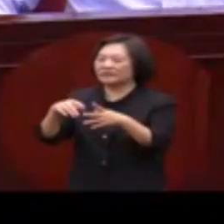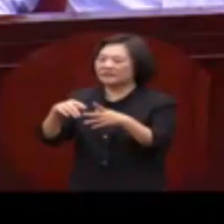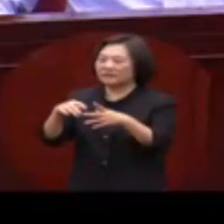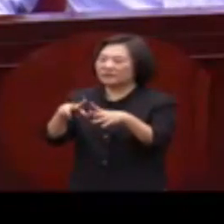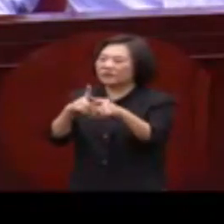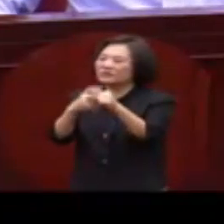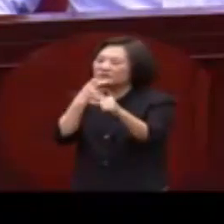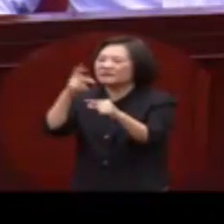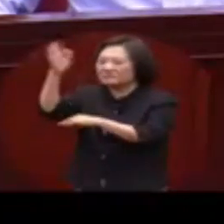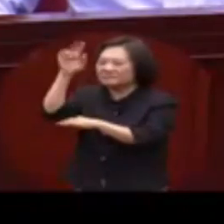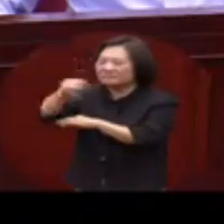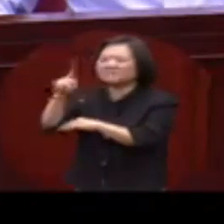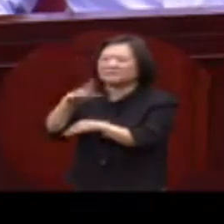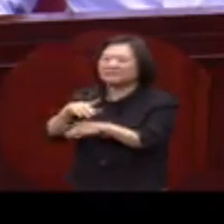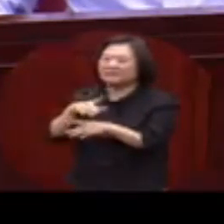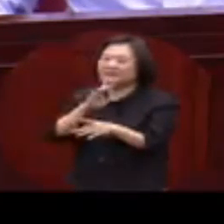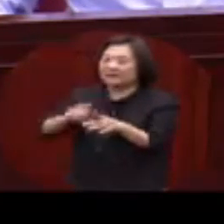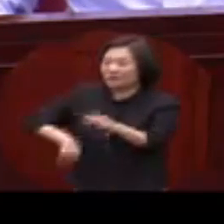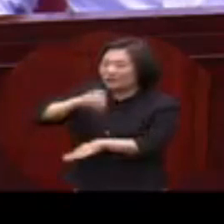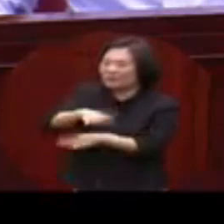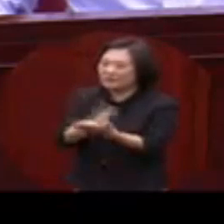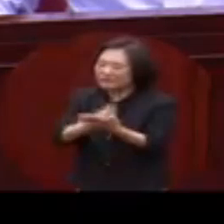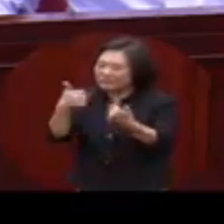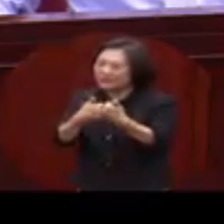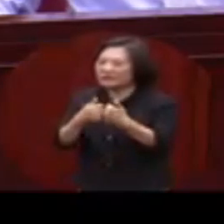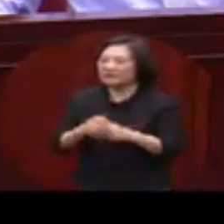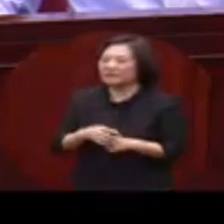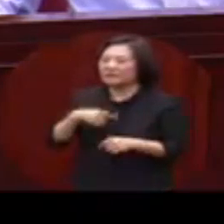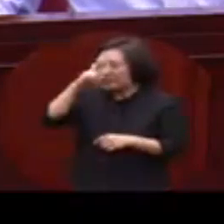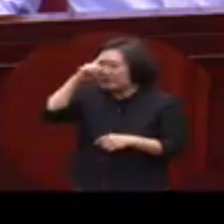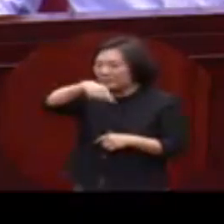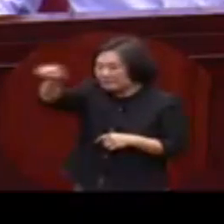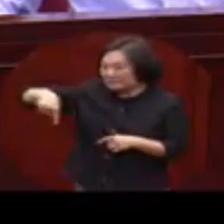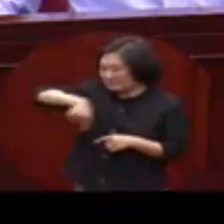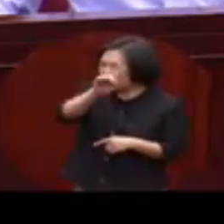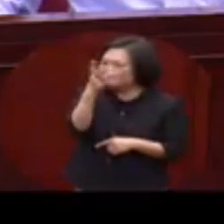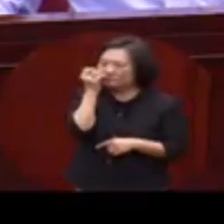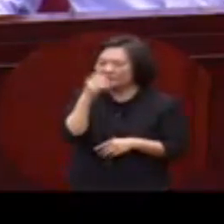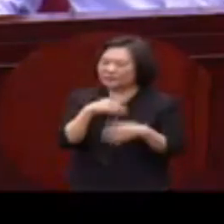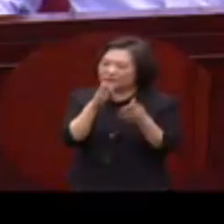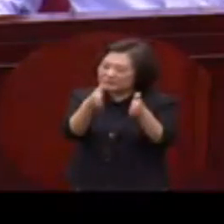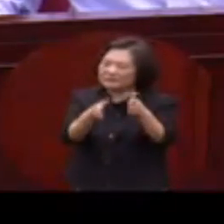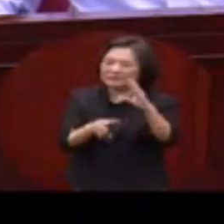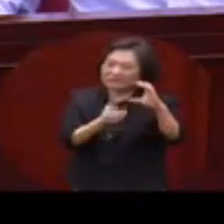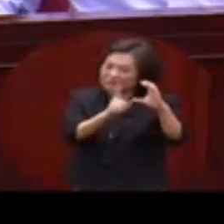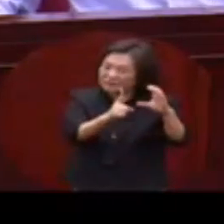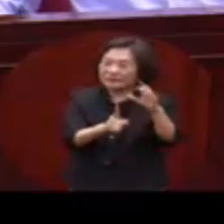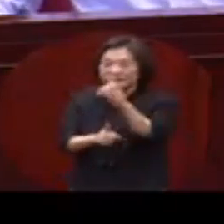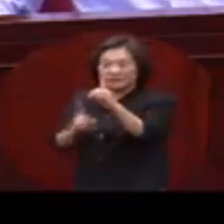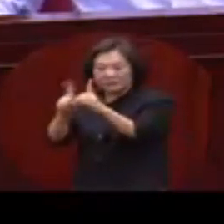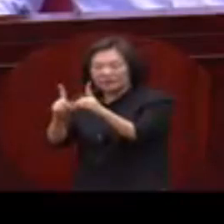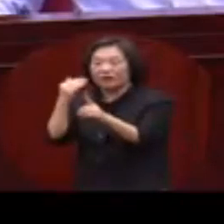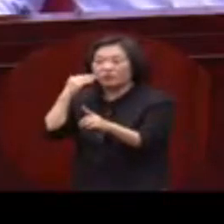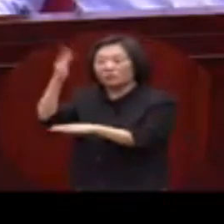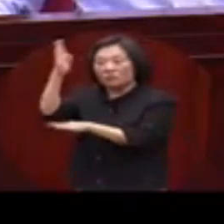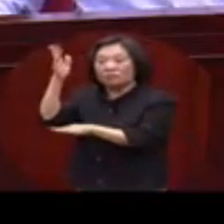事实上，我也要求彭副市长代表台北市政府到经济部去谈。我对西万地万的态度是这样：你过就过，不过你